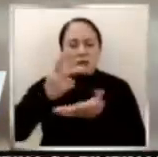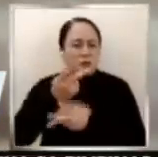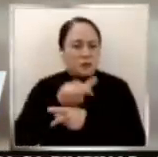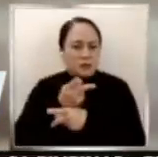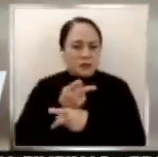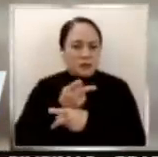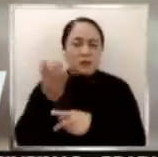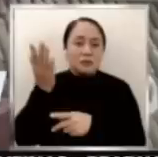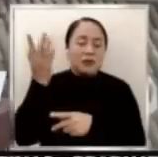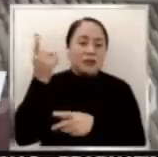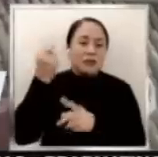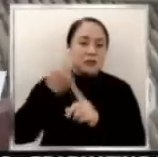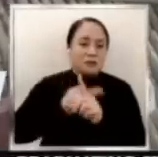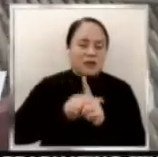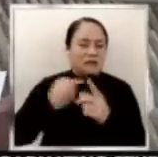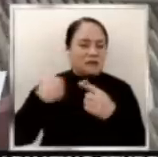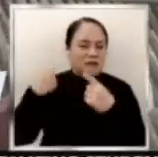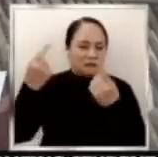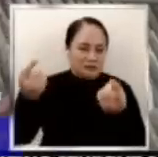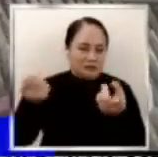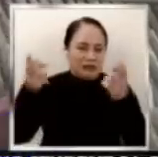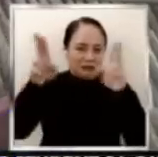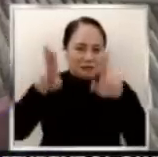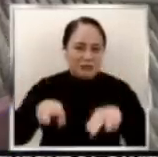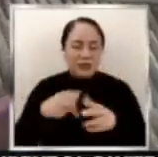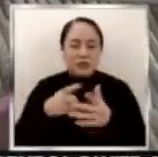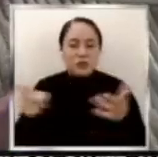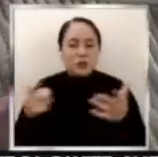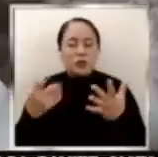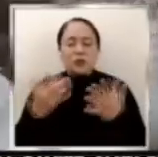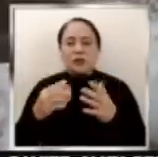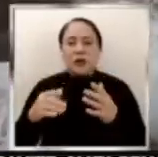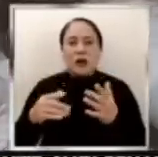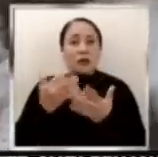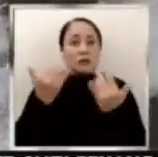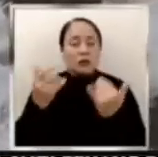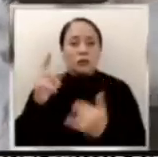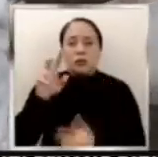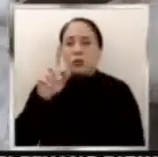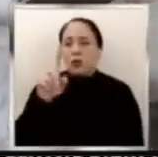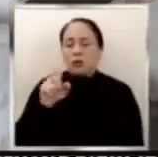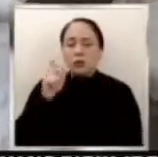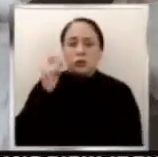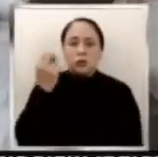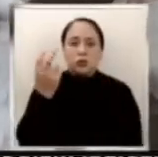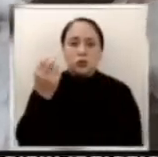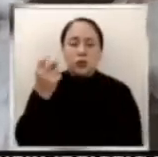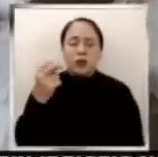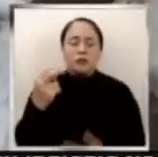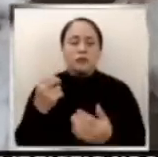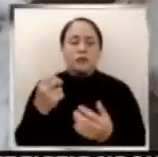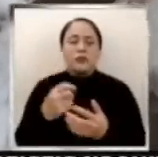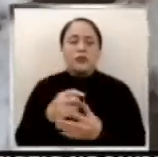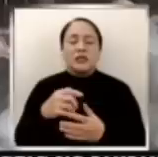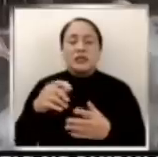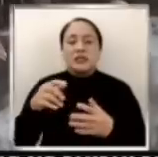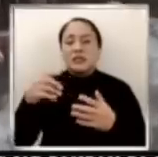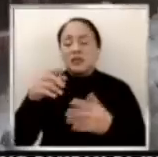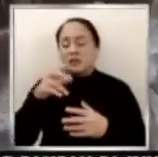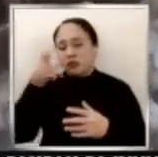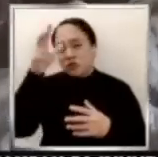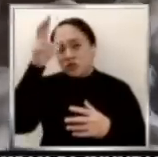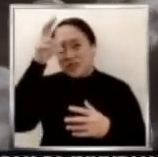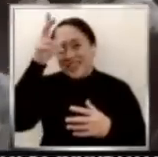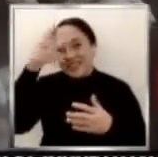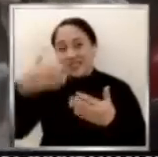buwan pa nangyayari. Kaya sumipa sa 112 pesos kada kilo ang chicken farm gate price ngayong Marso. Hanggang